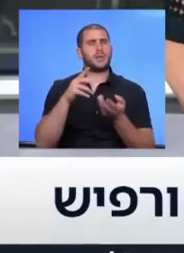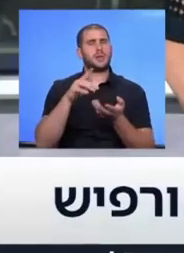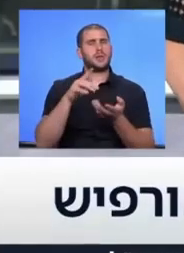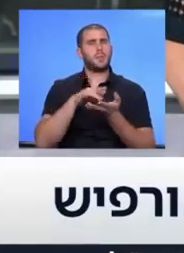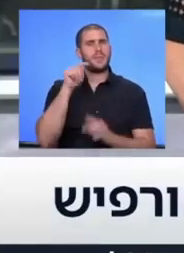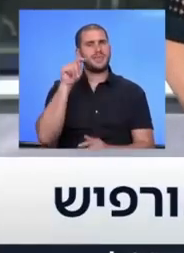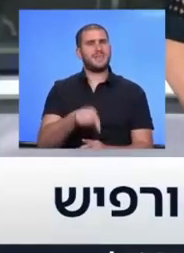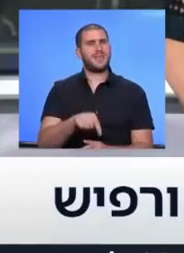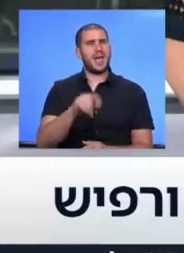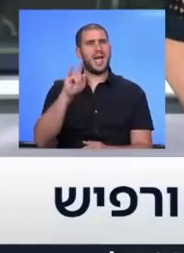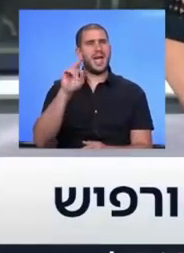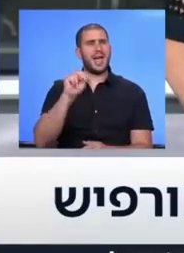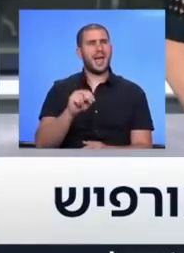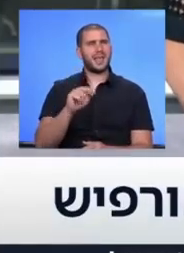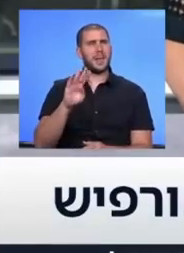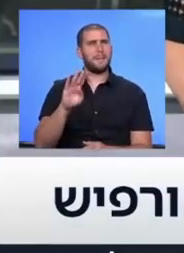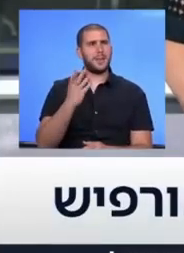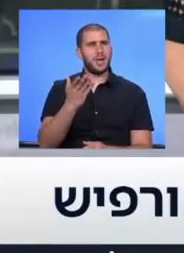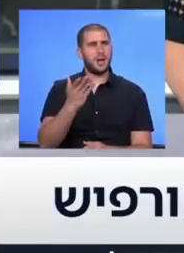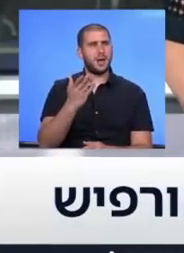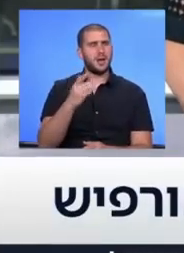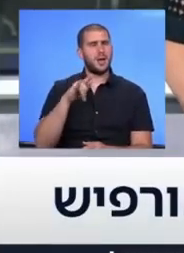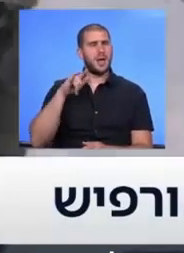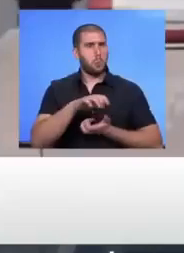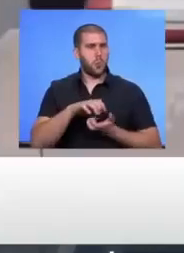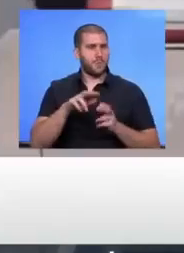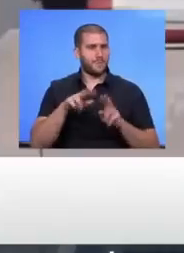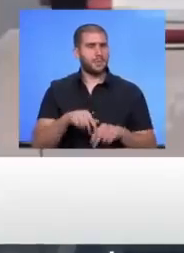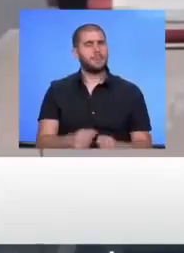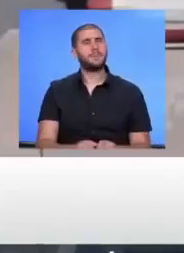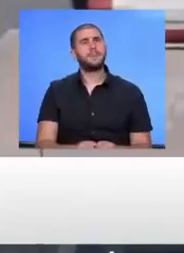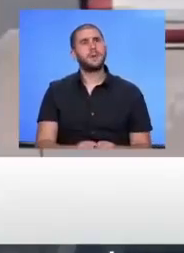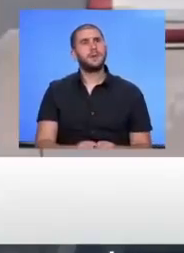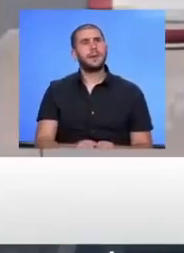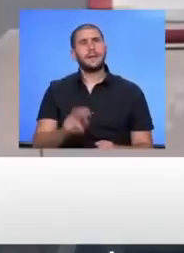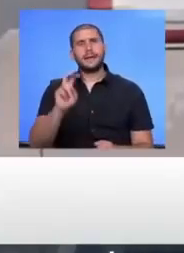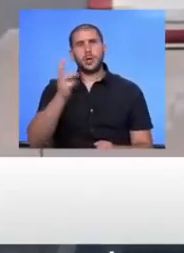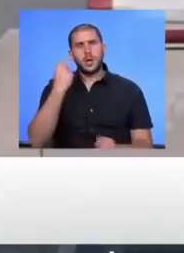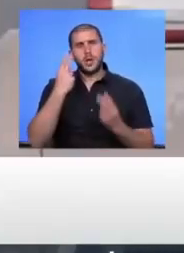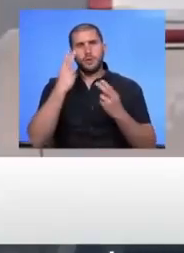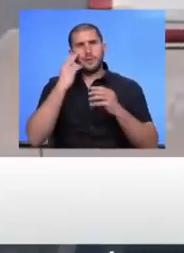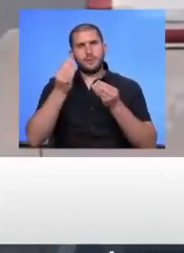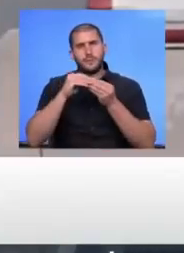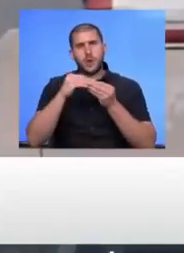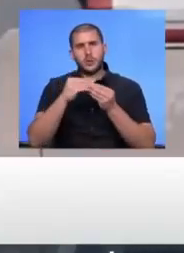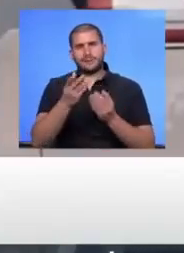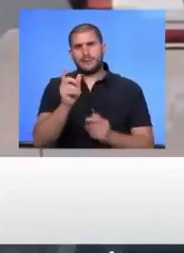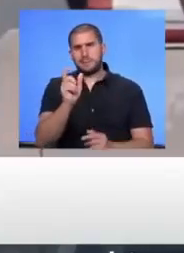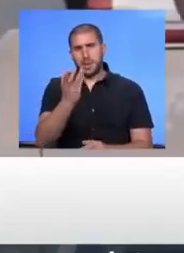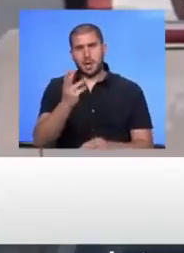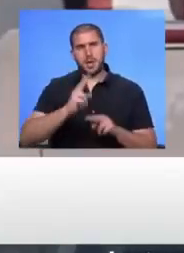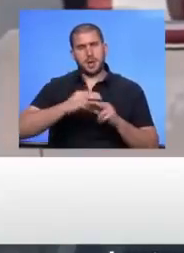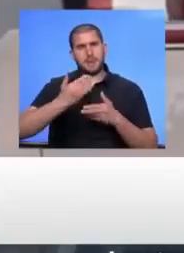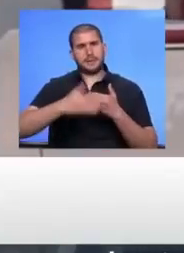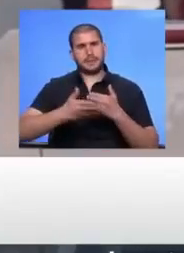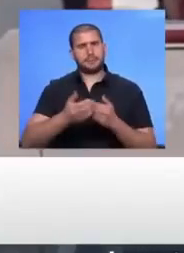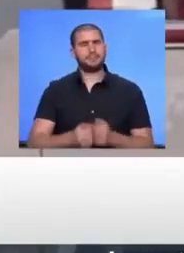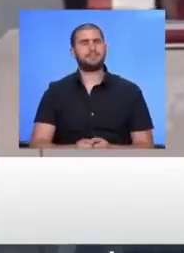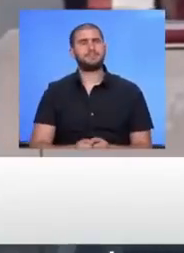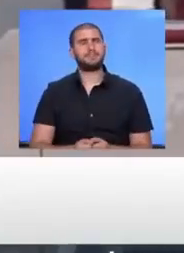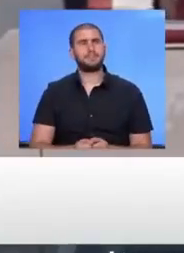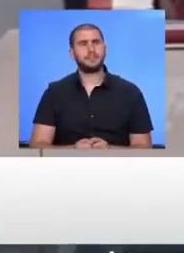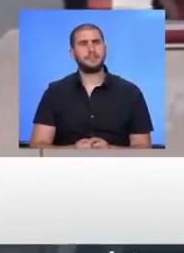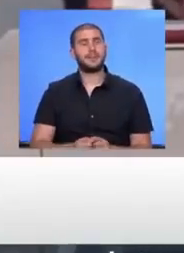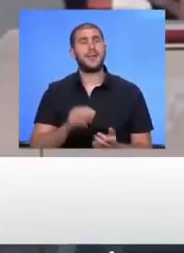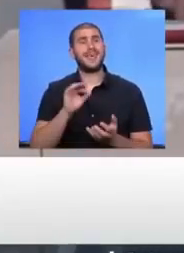הנפילה, חן ביאר, הכתב"מים בחורפש. כן, שרצה. עידו, היה חשוב לך להוסיף מילה לסיום, ונחתום את האירוע הזה. כן, כי